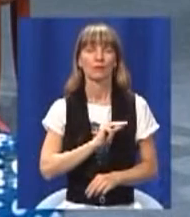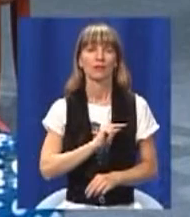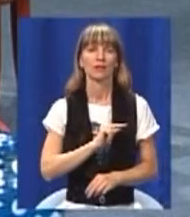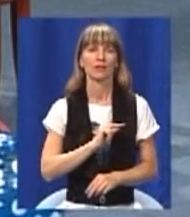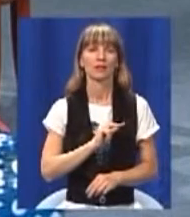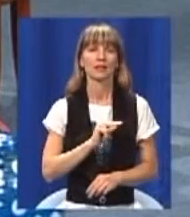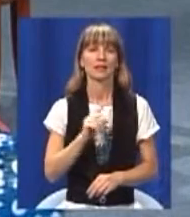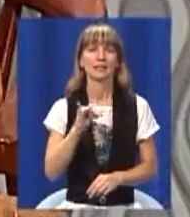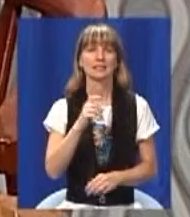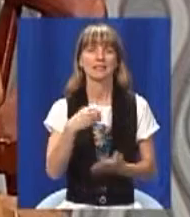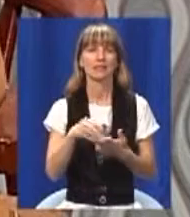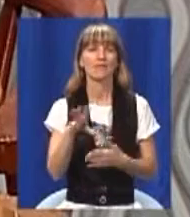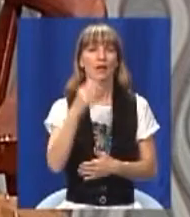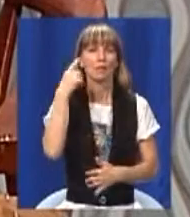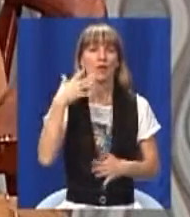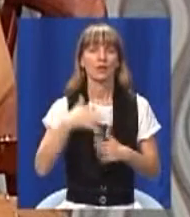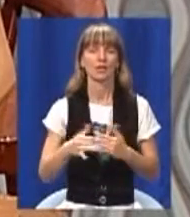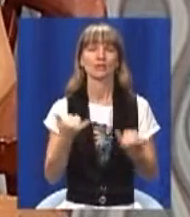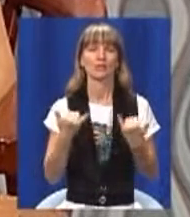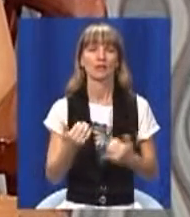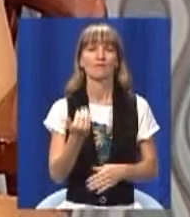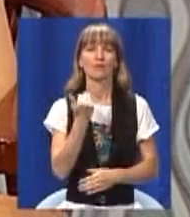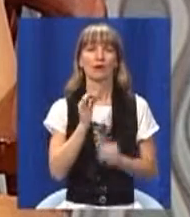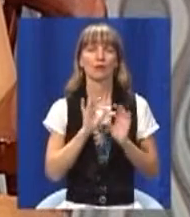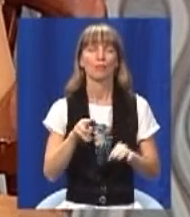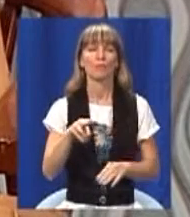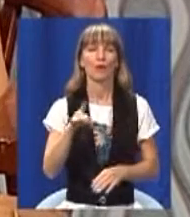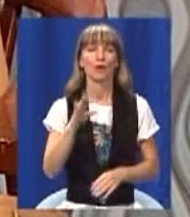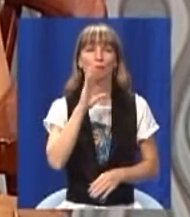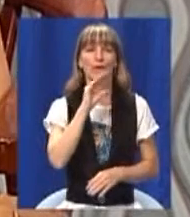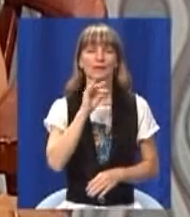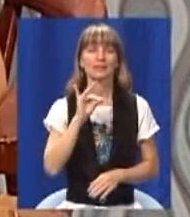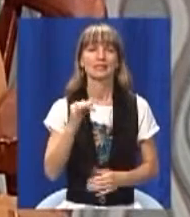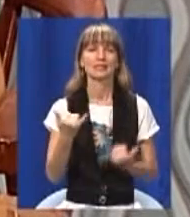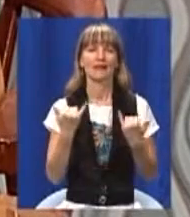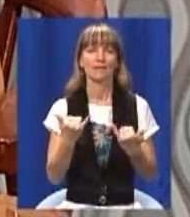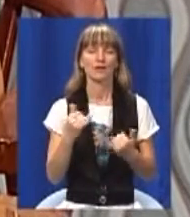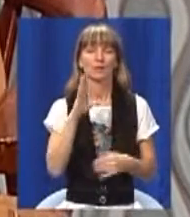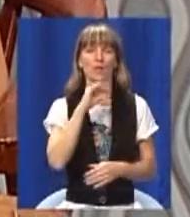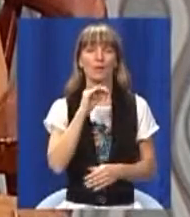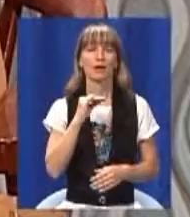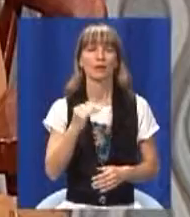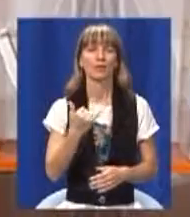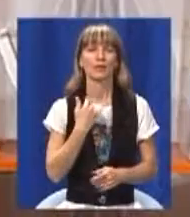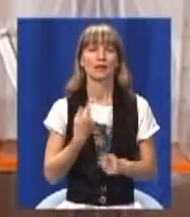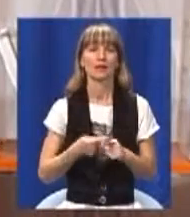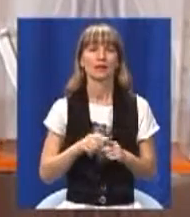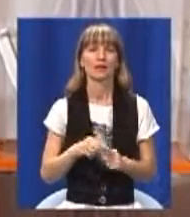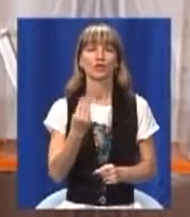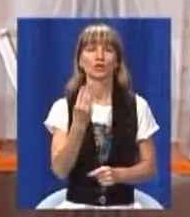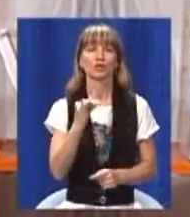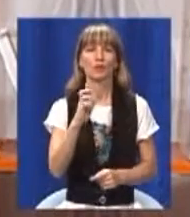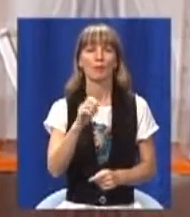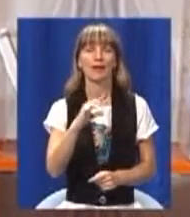з свинками все зрозуміло, а зараз ми вам розповімо про песиків. І сьогоднішній песик у нас – це?